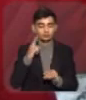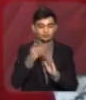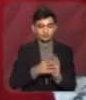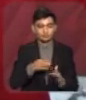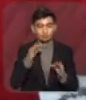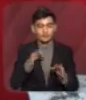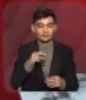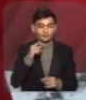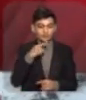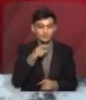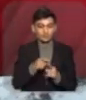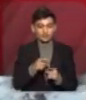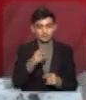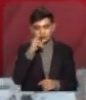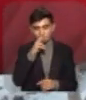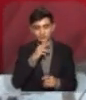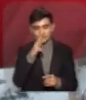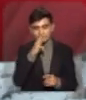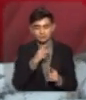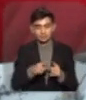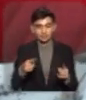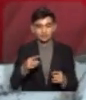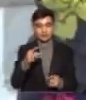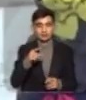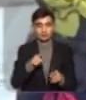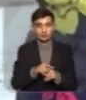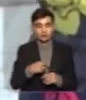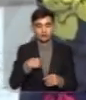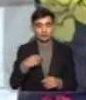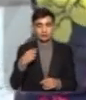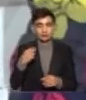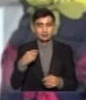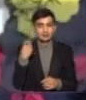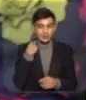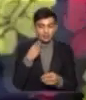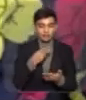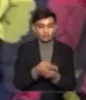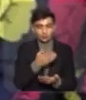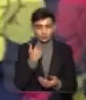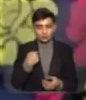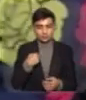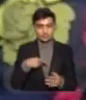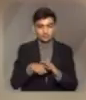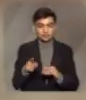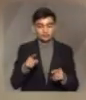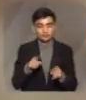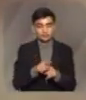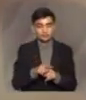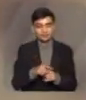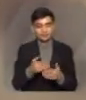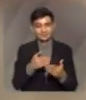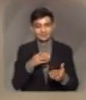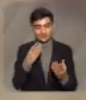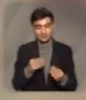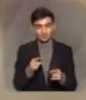жарым уақыт бекер жатқан жоқпыз. Тәубамызға келдік. Ешкімнің ала жібін аттамағанбыз осы уақытқа дейін. Айта кету керек,